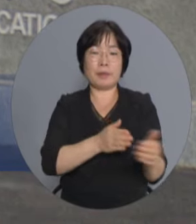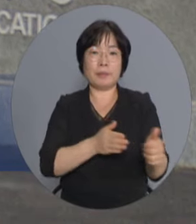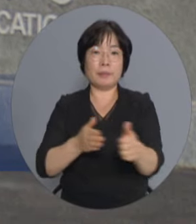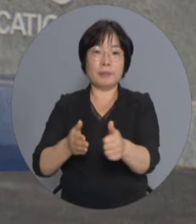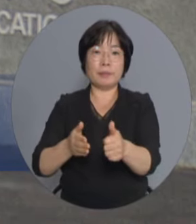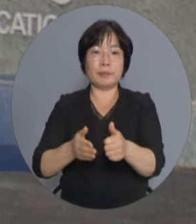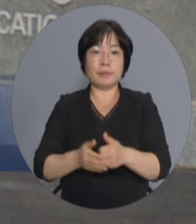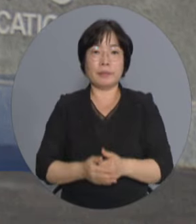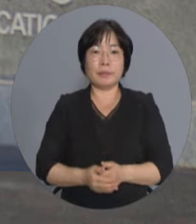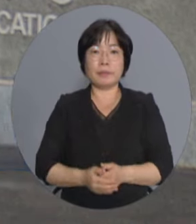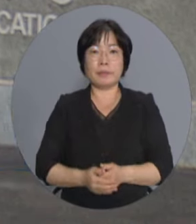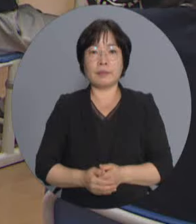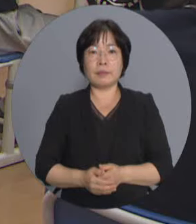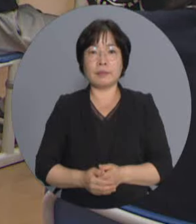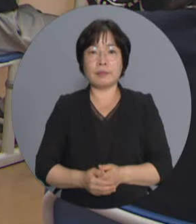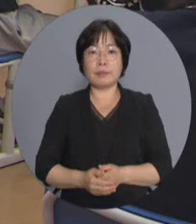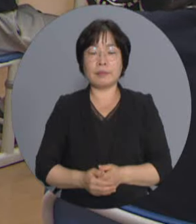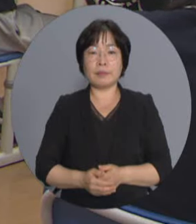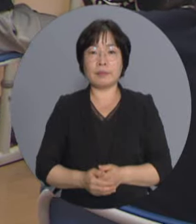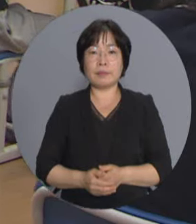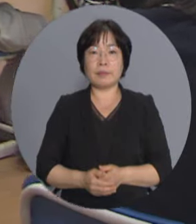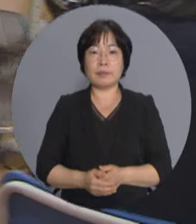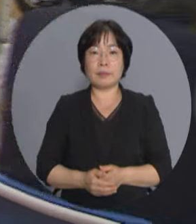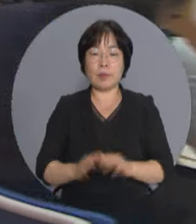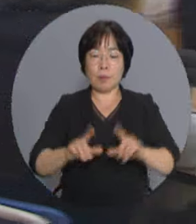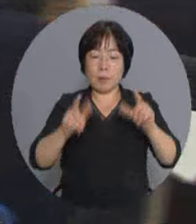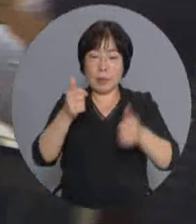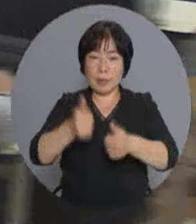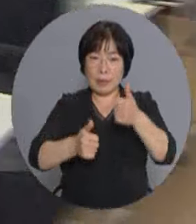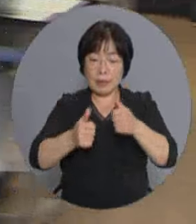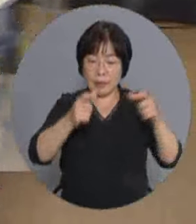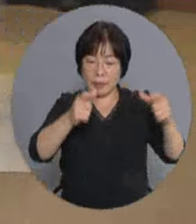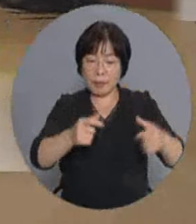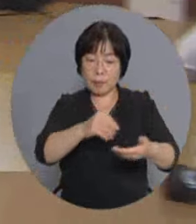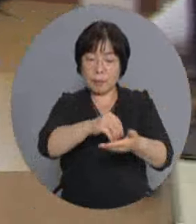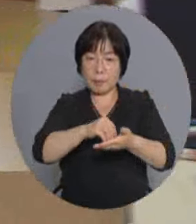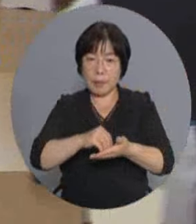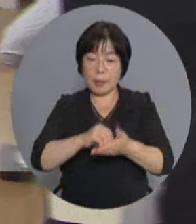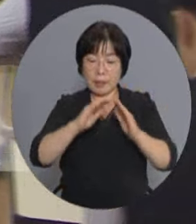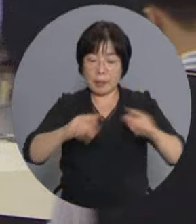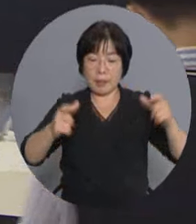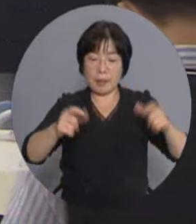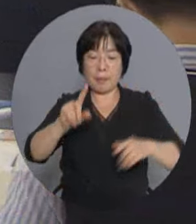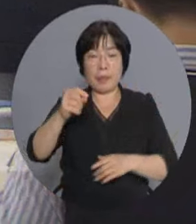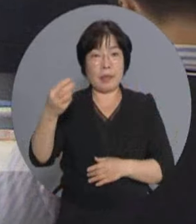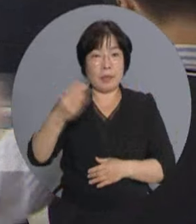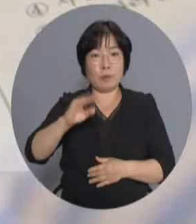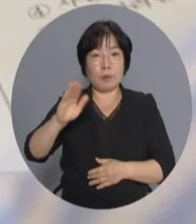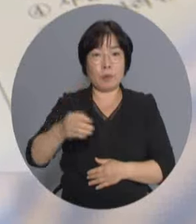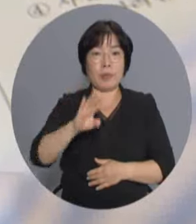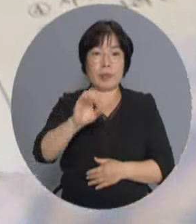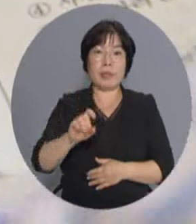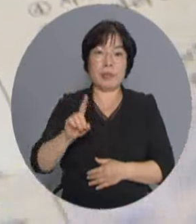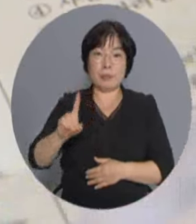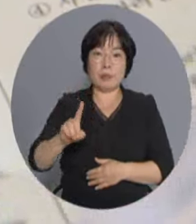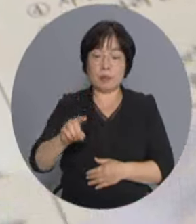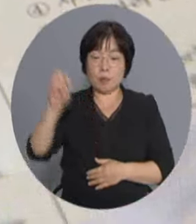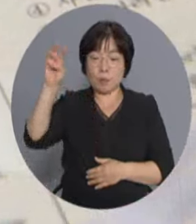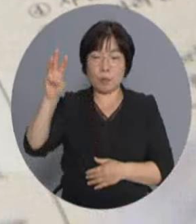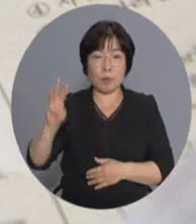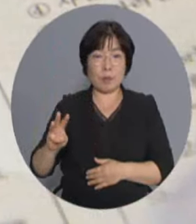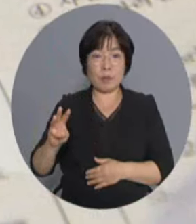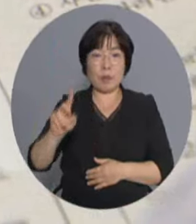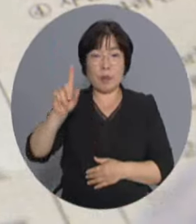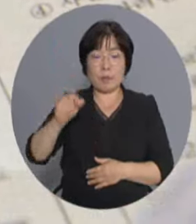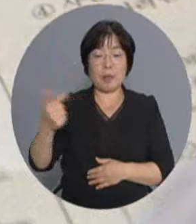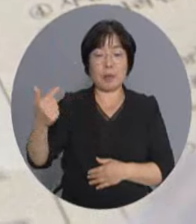마시기를 당부드립니다. 올해 수능의 지역 응시자는 전남 13,941명, 광주